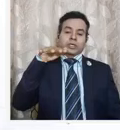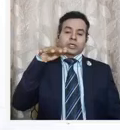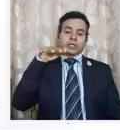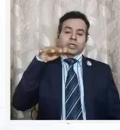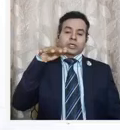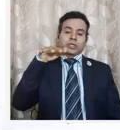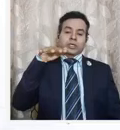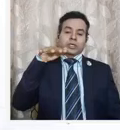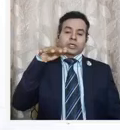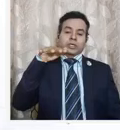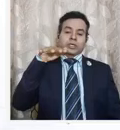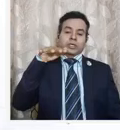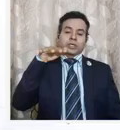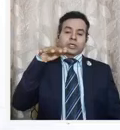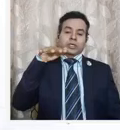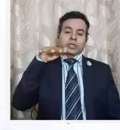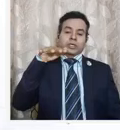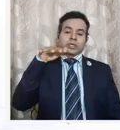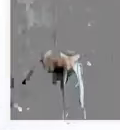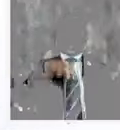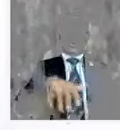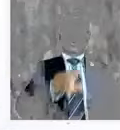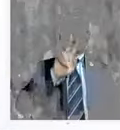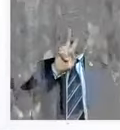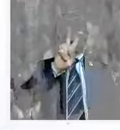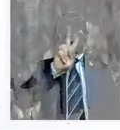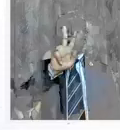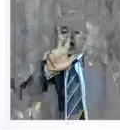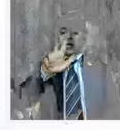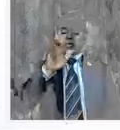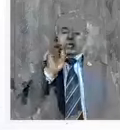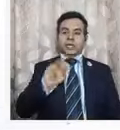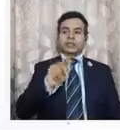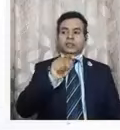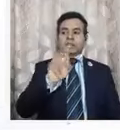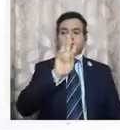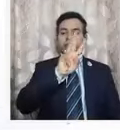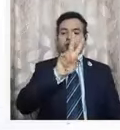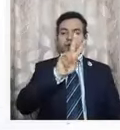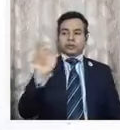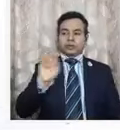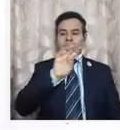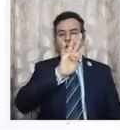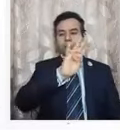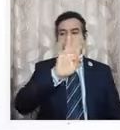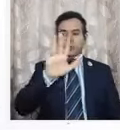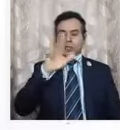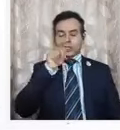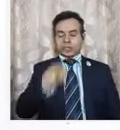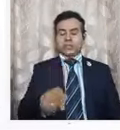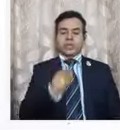25,28,245টি এ পর্যন্ত সংগৃহীত ব্যক্তিগত সুরক্ষা সামগ্রী এবং এ পর্যন্ত বিতরণ হয়েছে